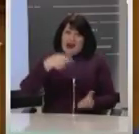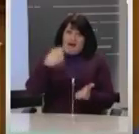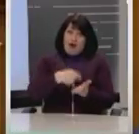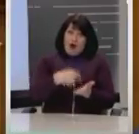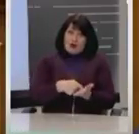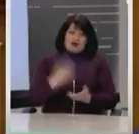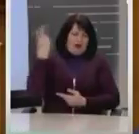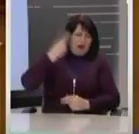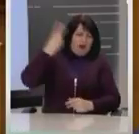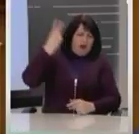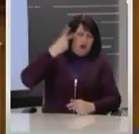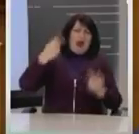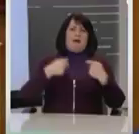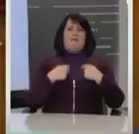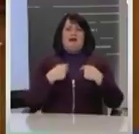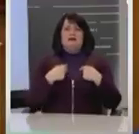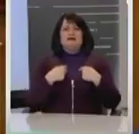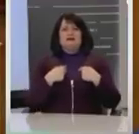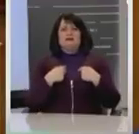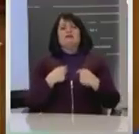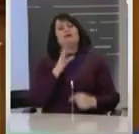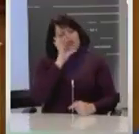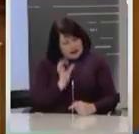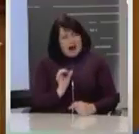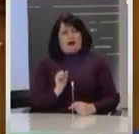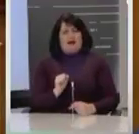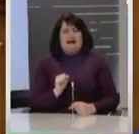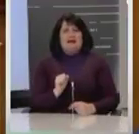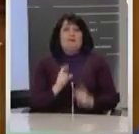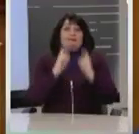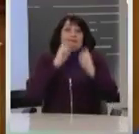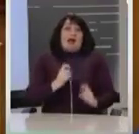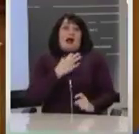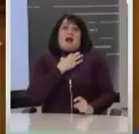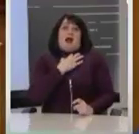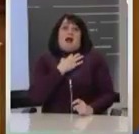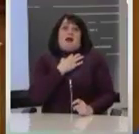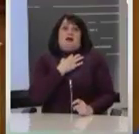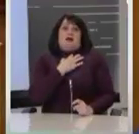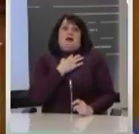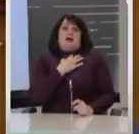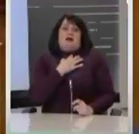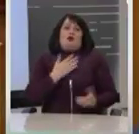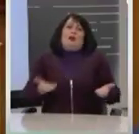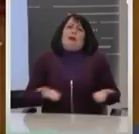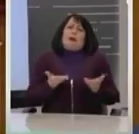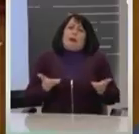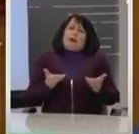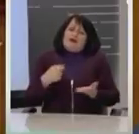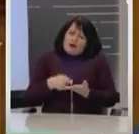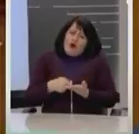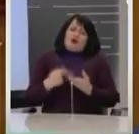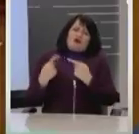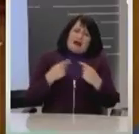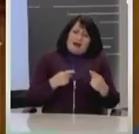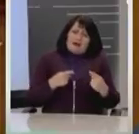εμάς διαρκώς, εμείς έχουμε πράγματι εξαναγκαστεί σε μια πολύ πιο ήπια δημοσιονομική προσαρμογή